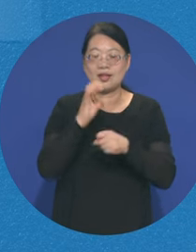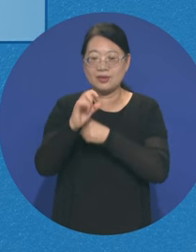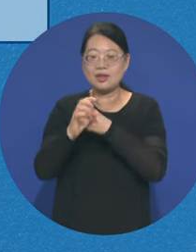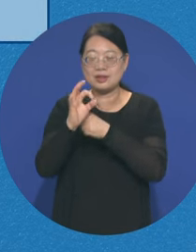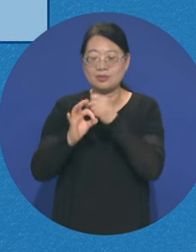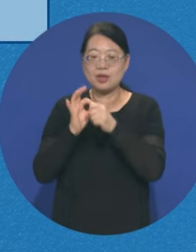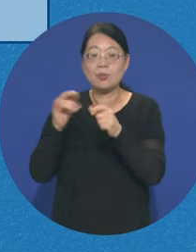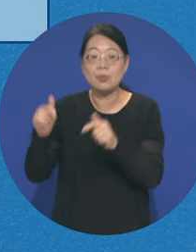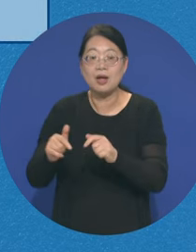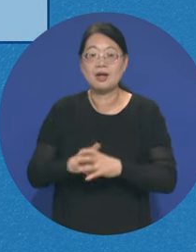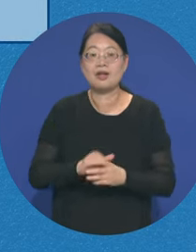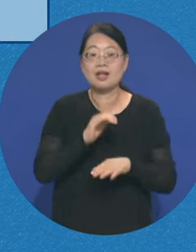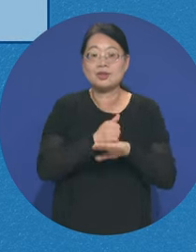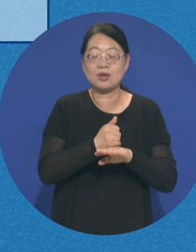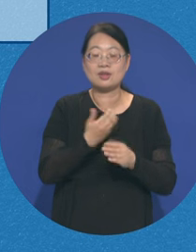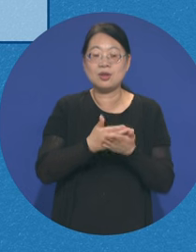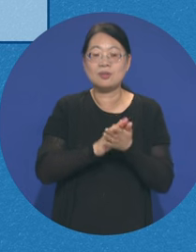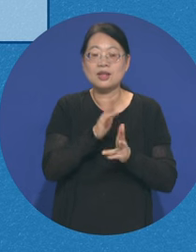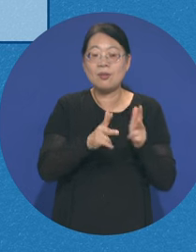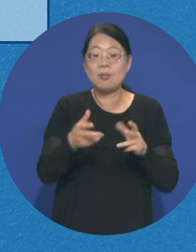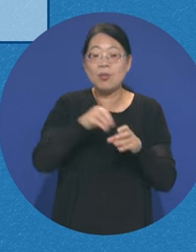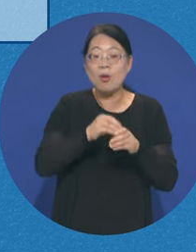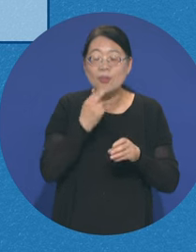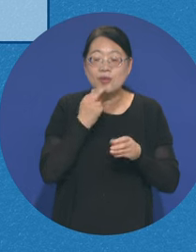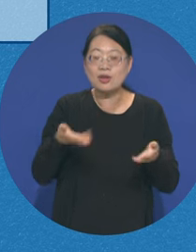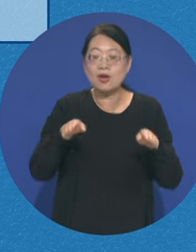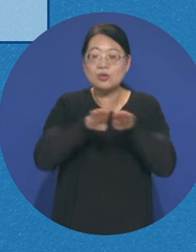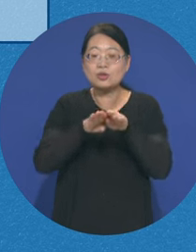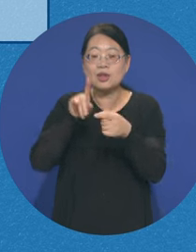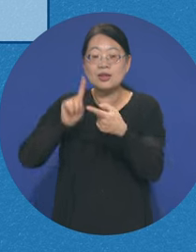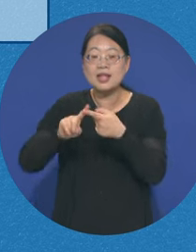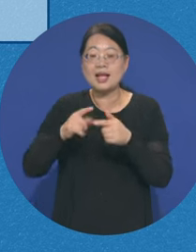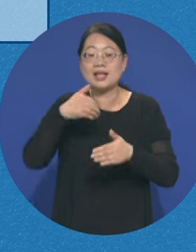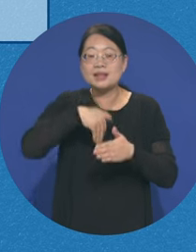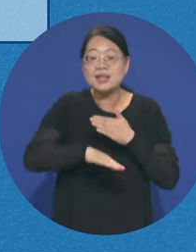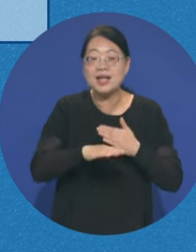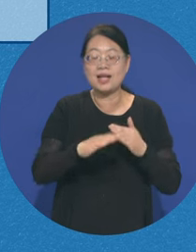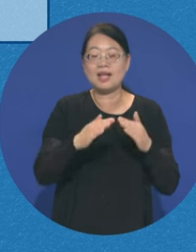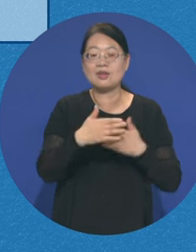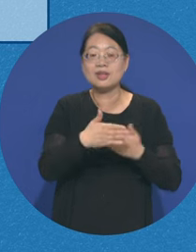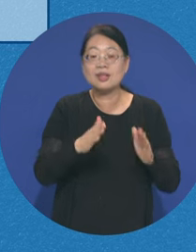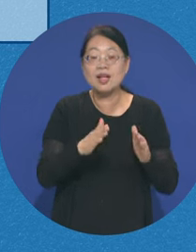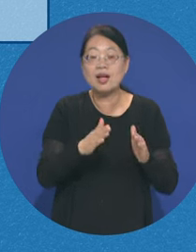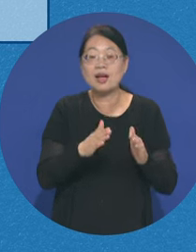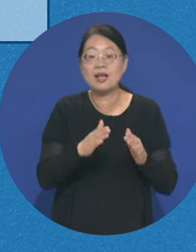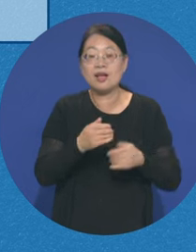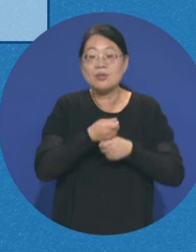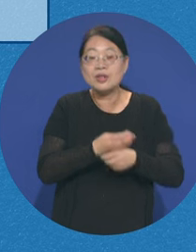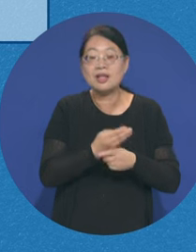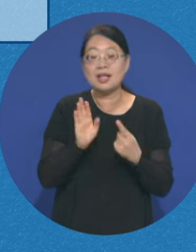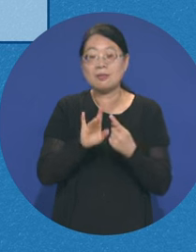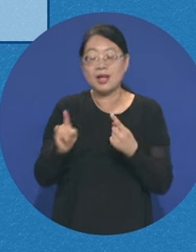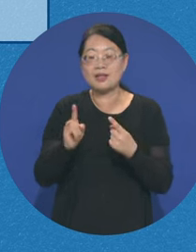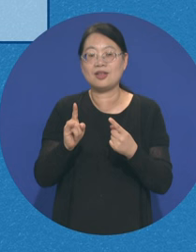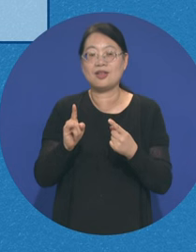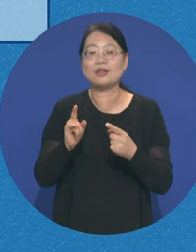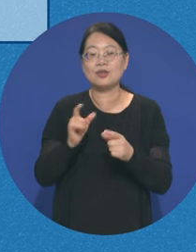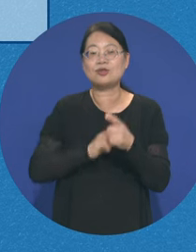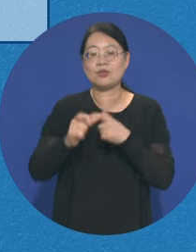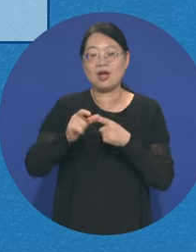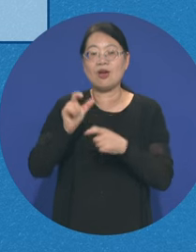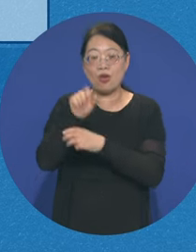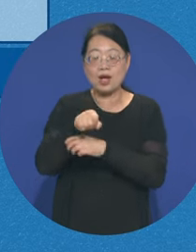마지막으로 정비 사업에 포함되지 않는 건축물을 대상으로 지하층 주거형 연면적에 한 배를 추가로 허용한다는 내용이